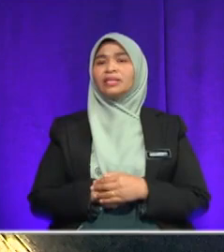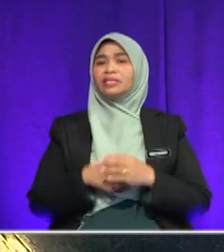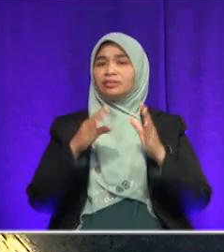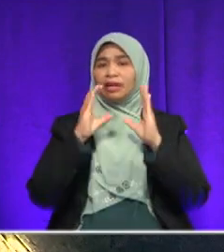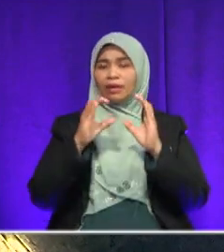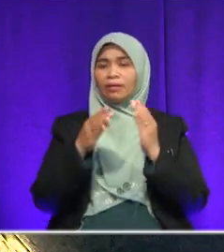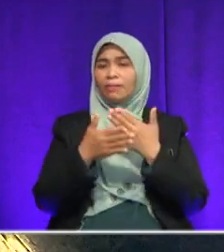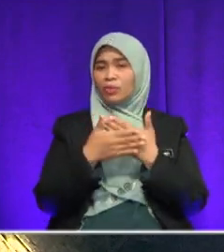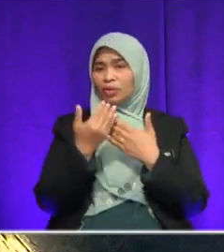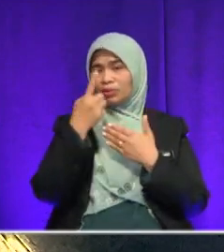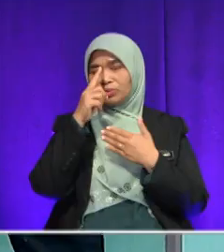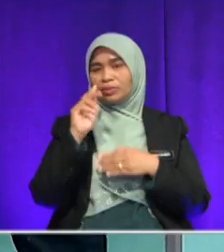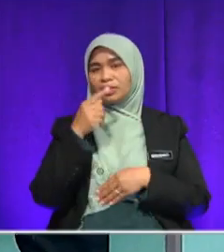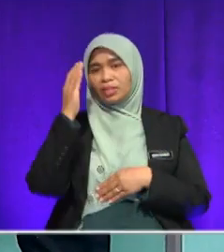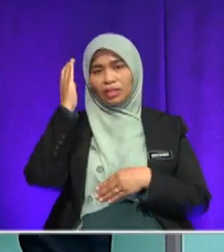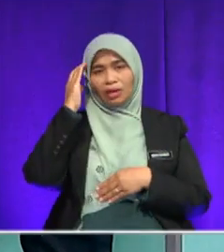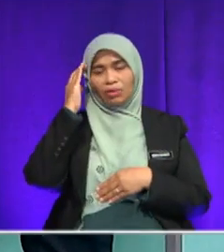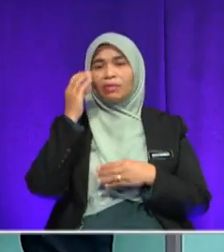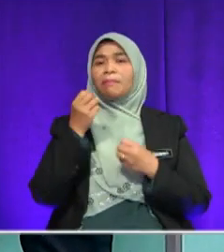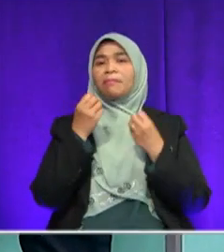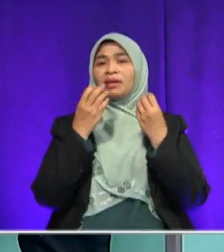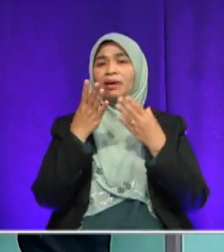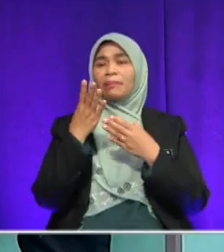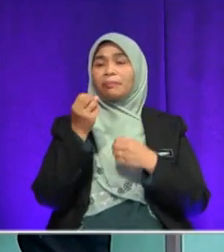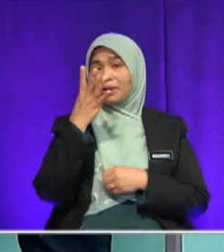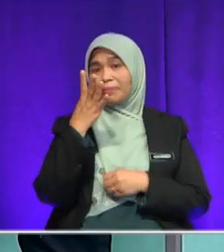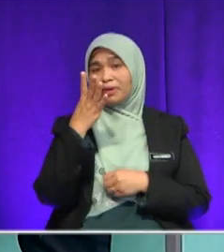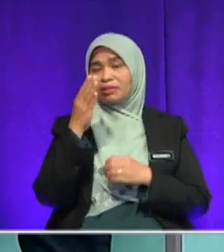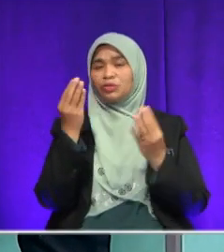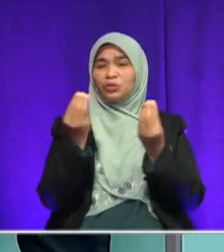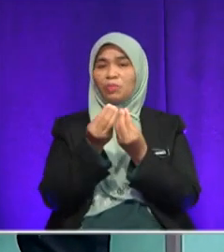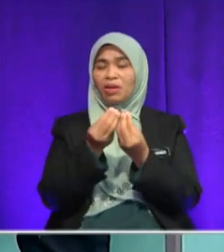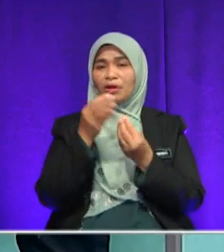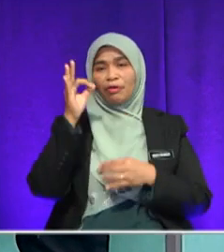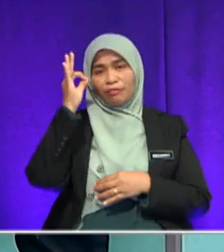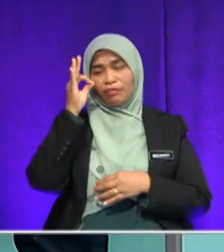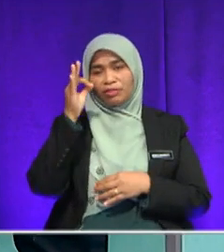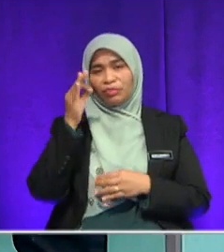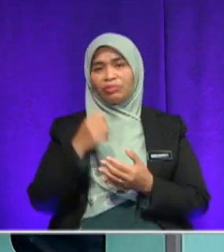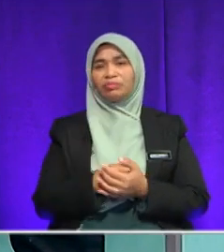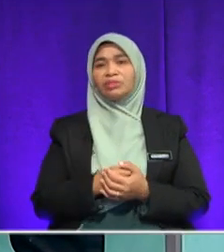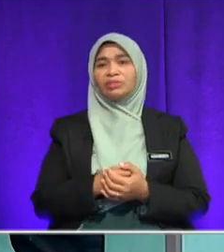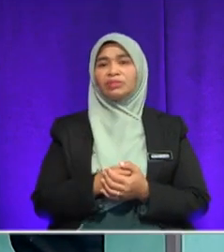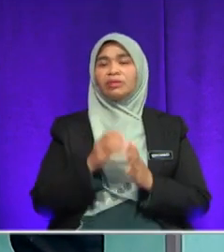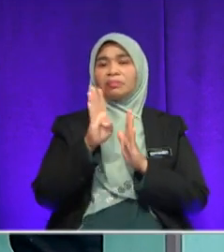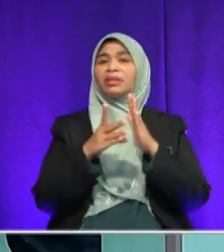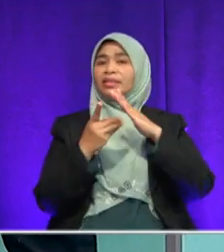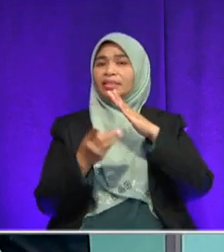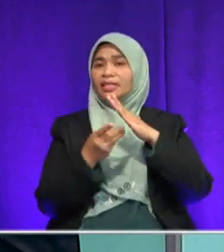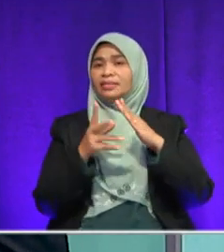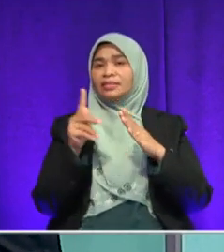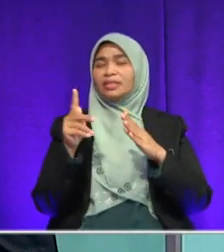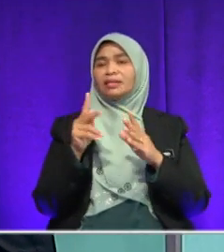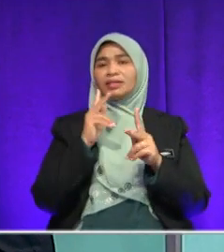tahu berapa jumlah faktor yang perlu dijawab oleh calon di dalam peperiksaan berdasarkan kata